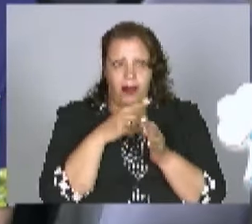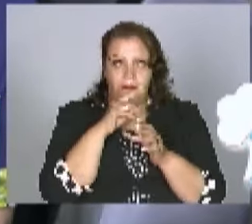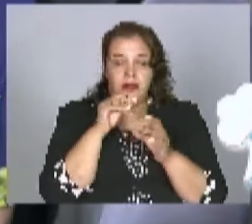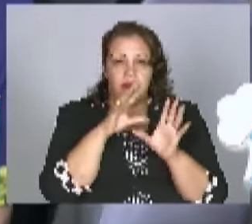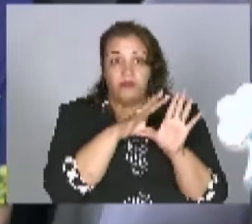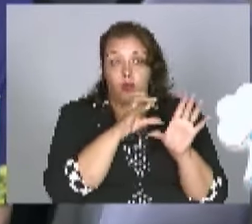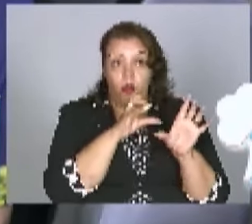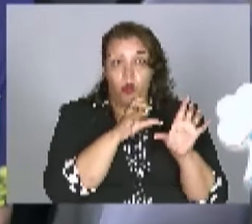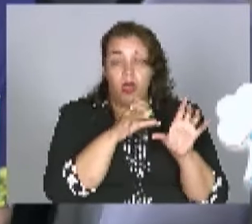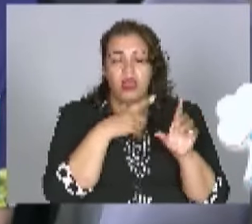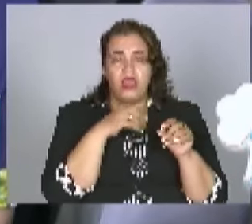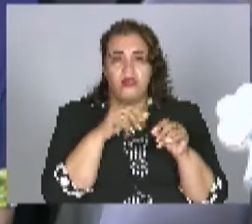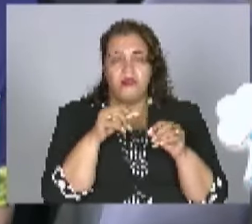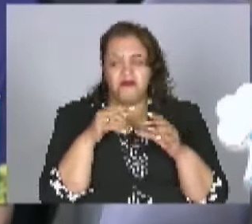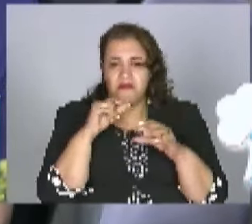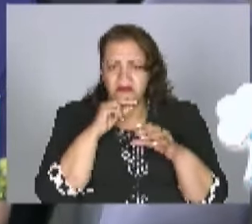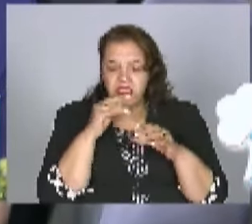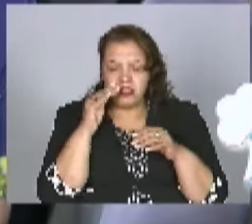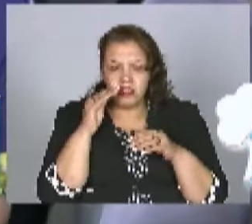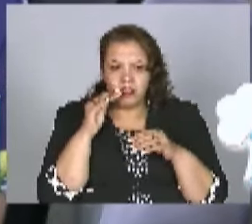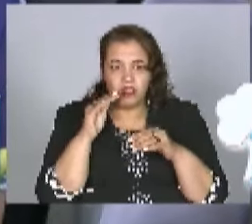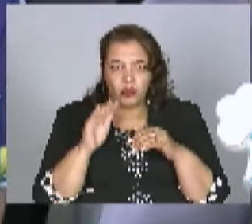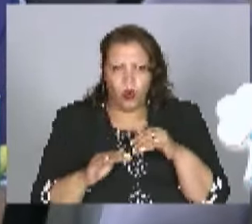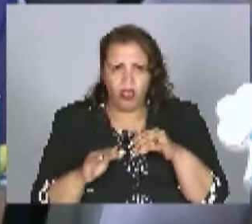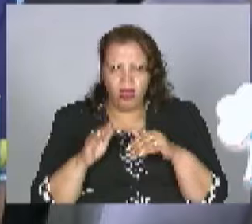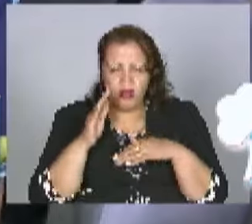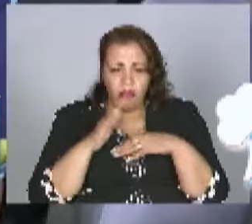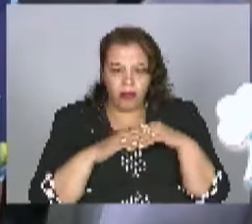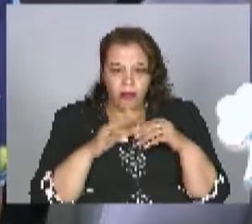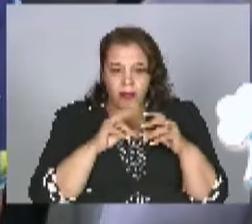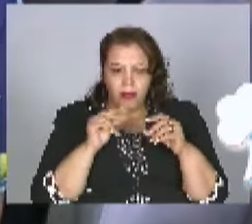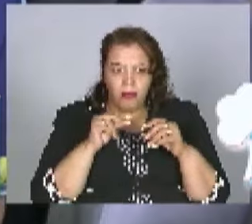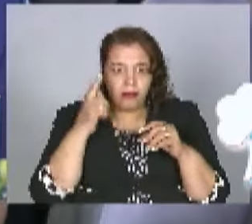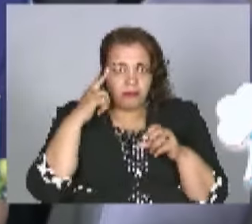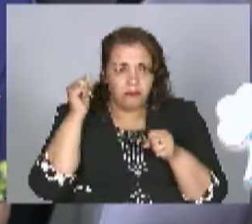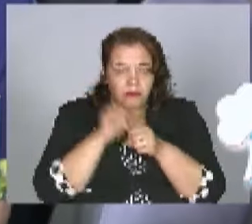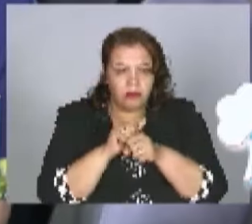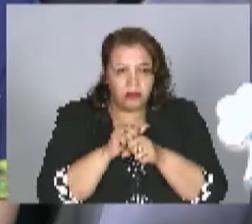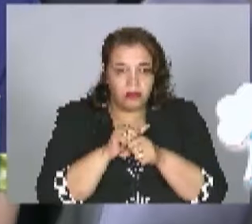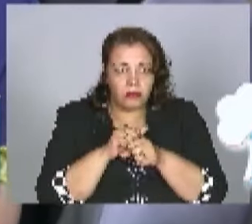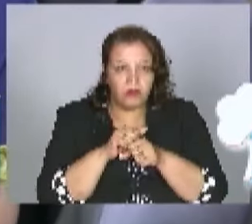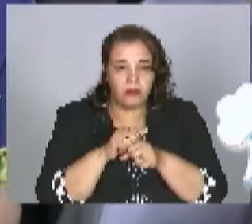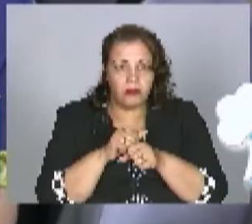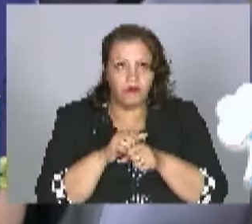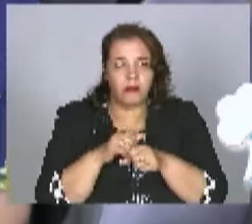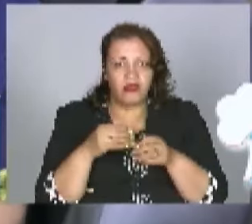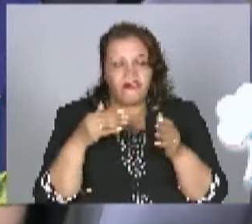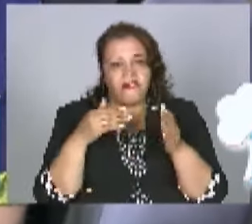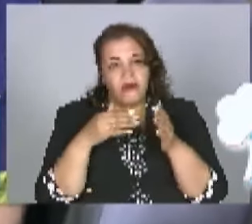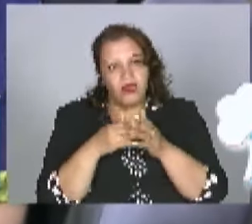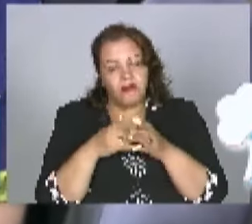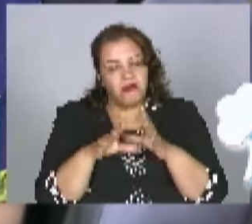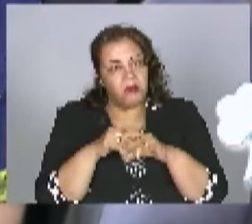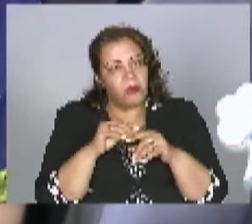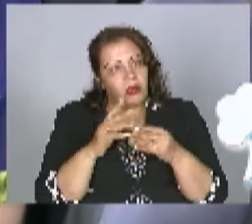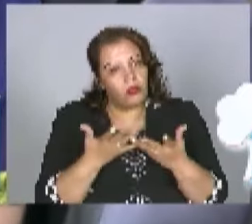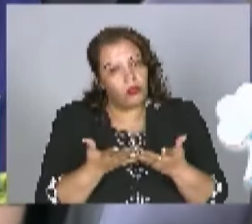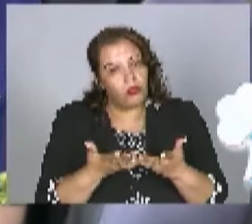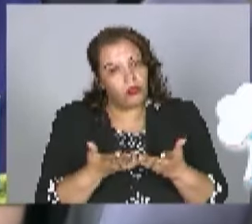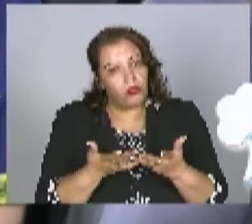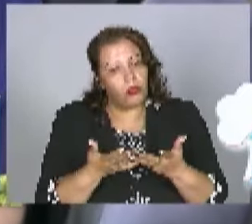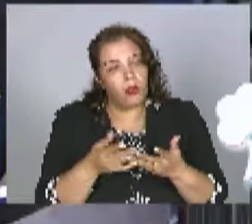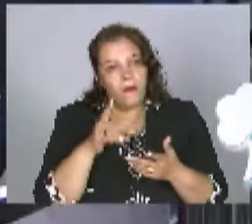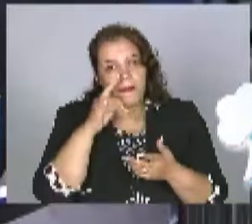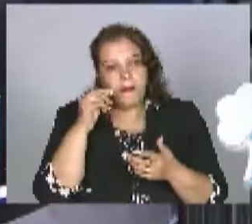تطلع فتاه متسلطه بعدين تبقى زوجه متسلطه بنعمل ايه بقى يا سيدنا نخلي البنت تاخد الصفه دي بص يا